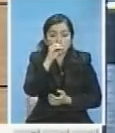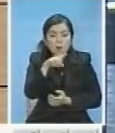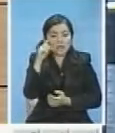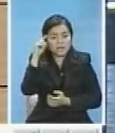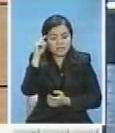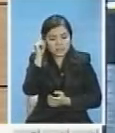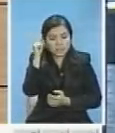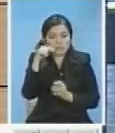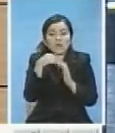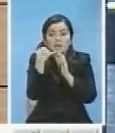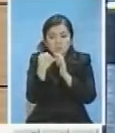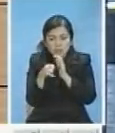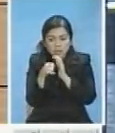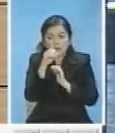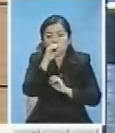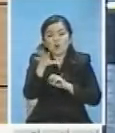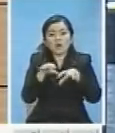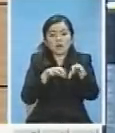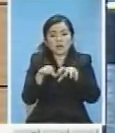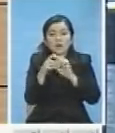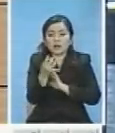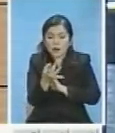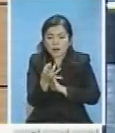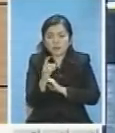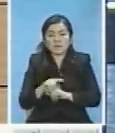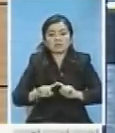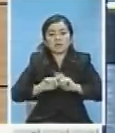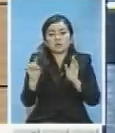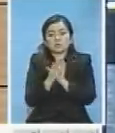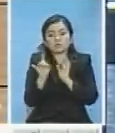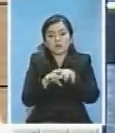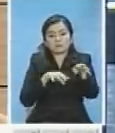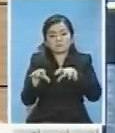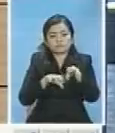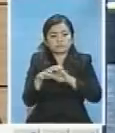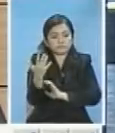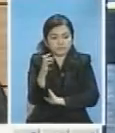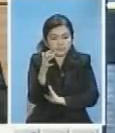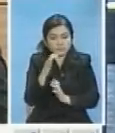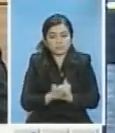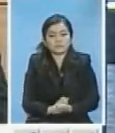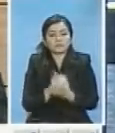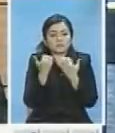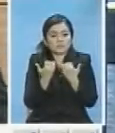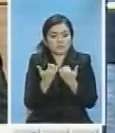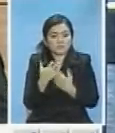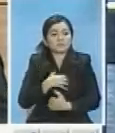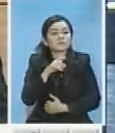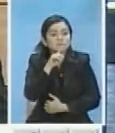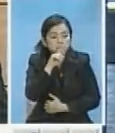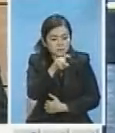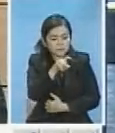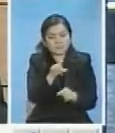ดแล้วเนี่ยได้มีการดำเนินการอย่างไรหรือไม่ปรากฏว่าไม่ได้มีการดำเนินการอะไรครับเพราะฉะนั้นสิ่งที่ผมอยากจะเรียนสอบถ